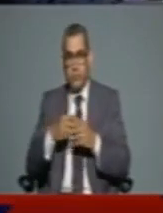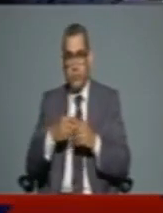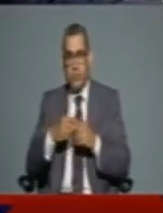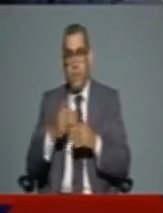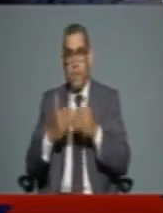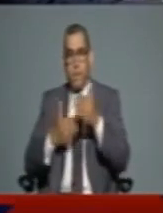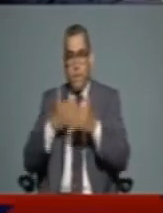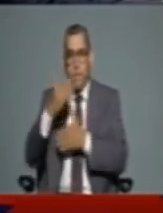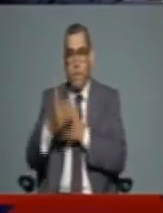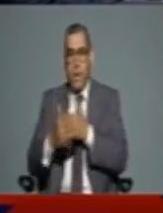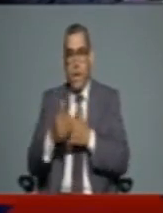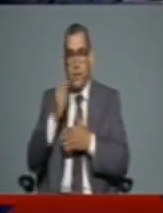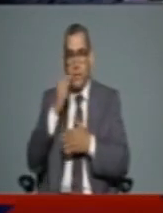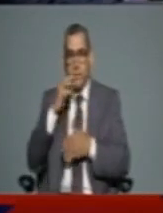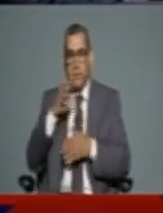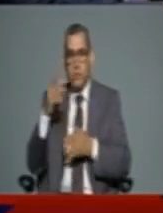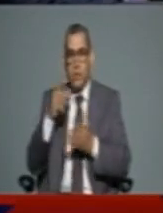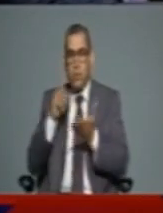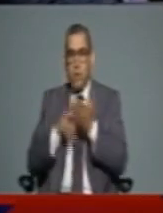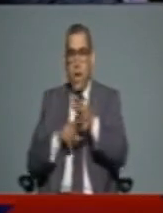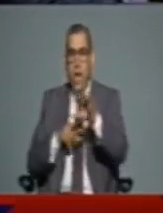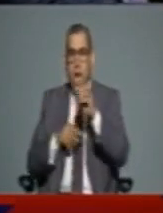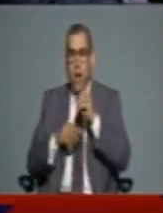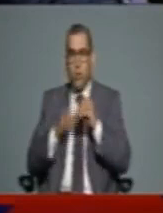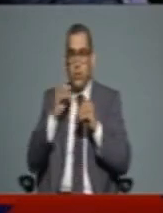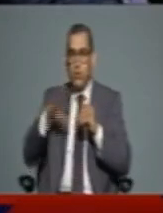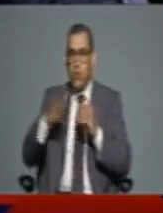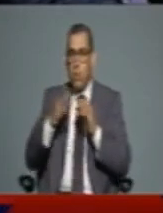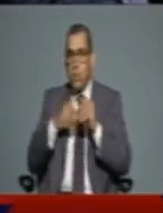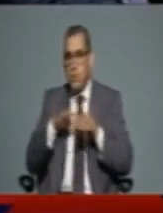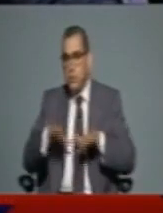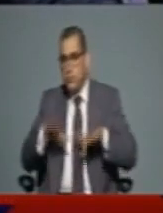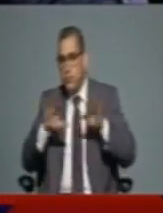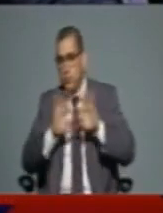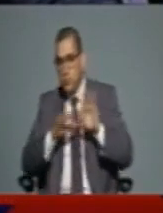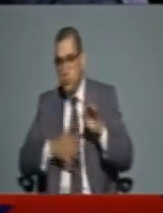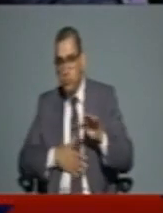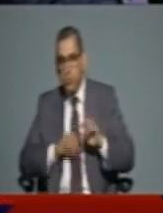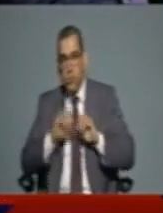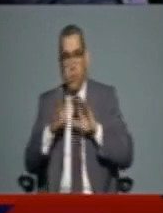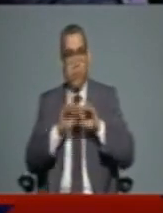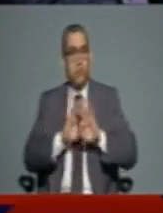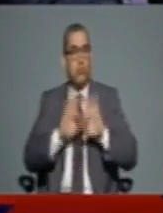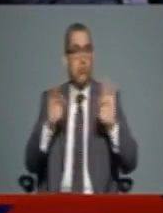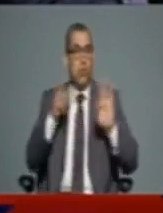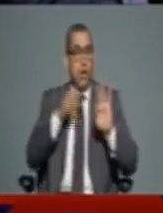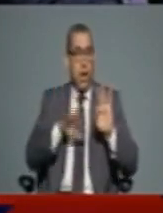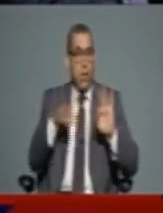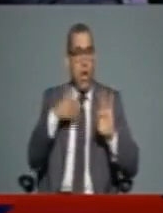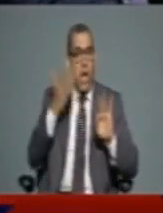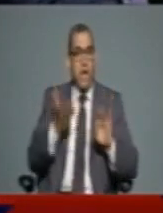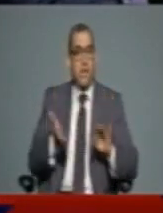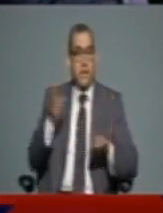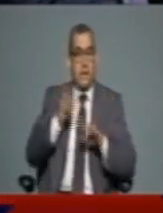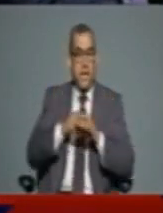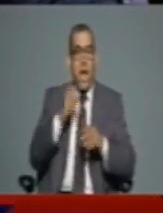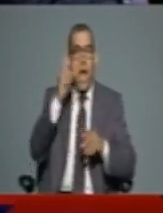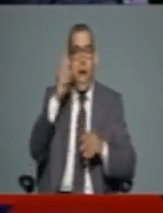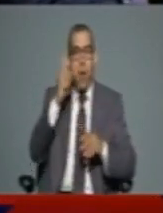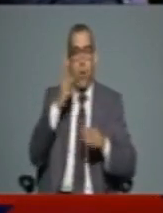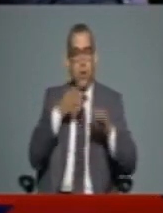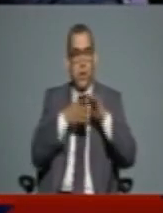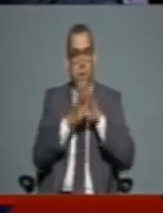نلبي المطلب بتاع السوق المحلي بتاعنا، يعني بعد ما نخلص الناس بتوعنا. اي حاجه بنعملها الاول بنقول